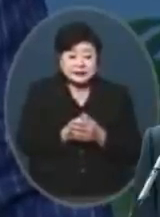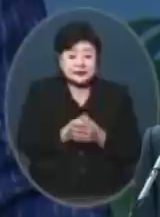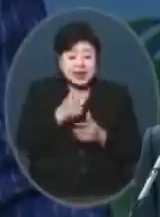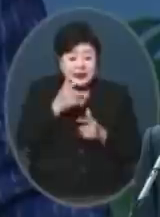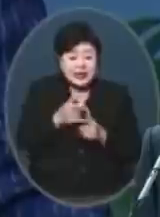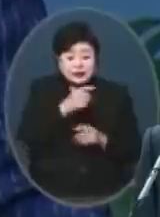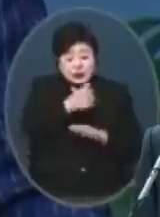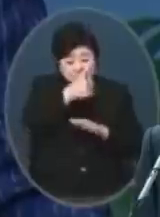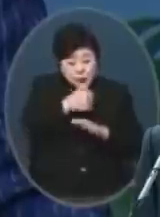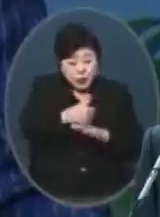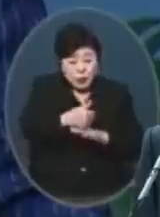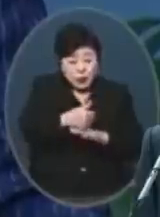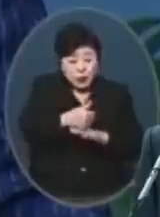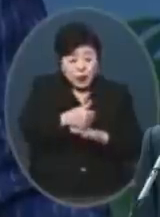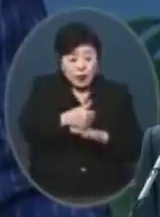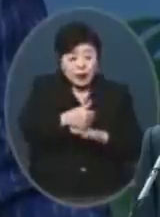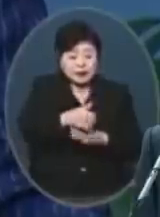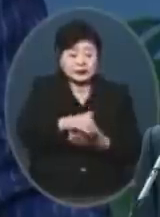예수 그리스도의